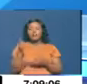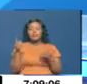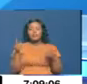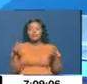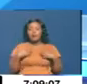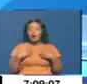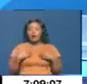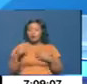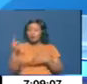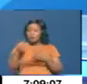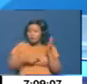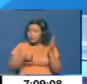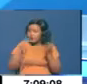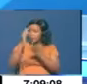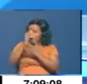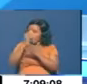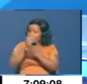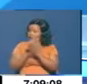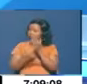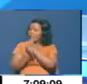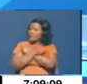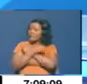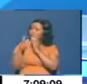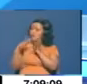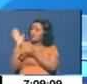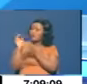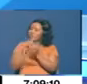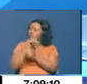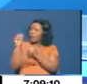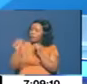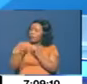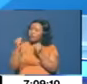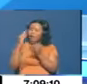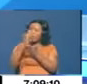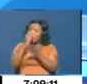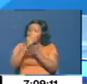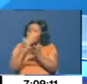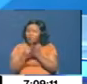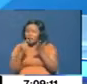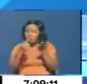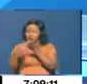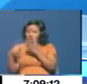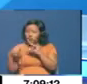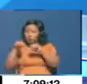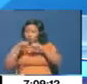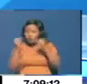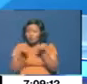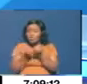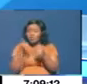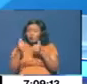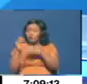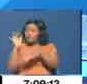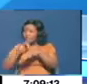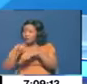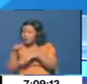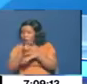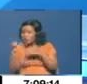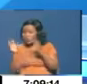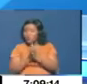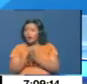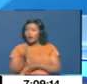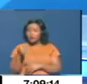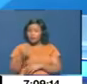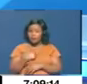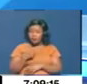sehemu ile yetu tunayopenda ya Mizingile, ambayo inazungumzia kuhusu masuala ya kijamii yanayokuathiri mimi na wewe, na ni sehemu